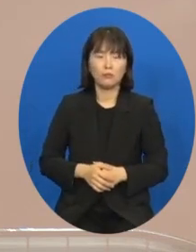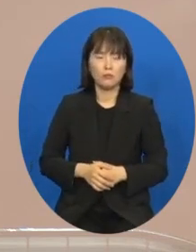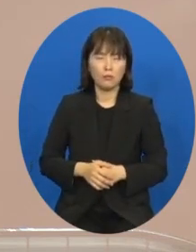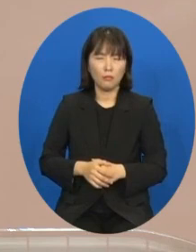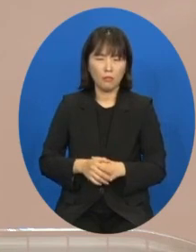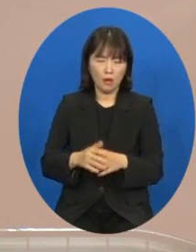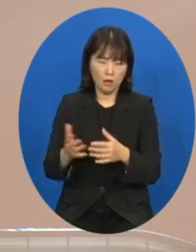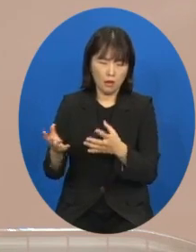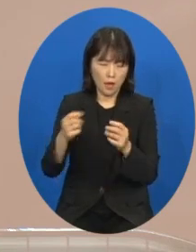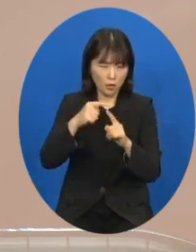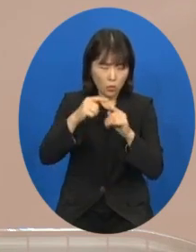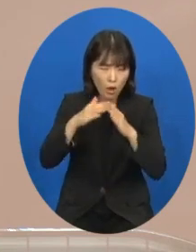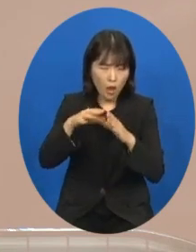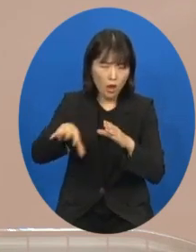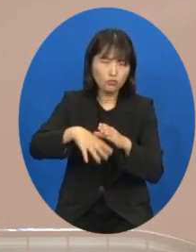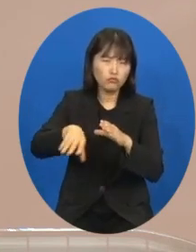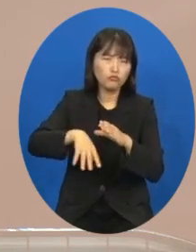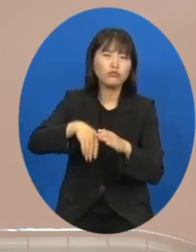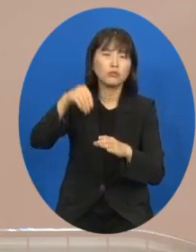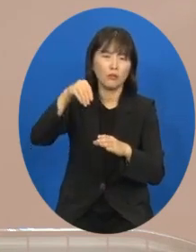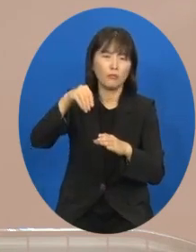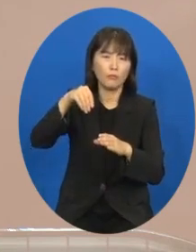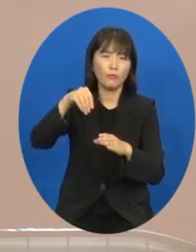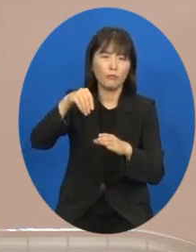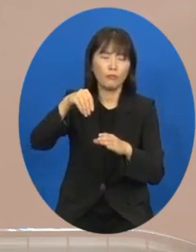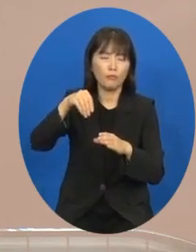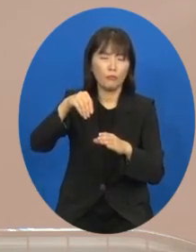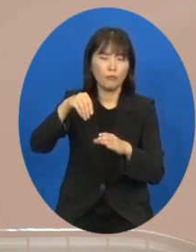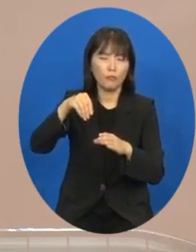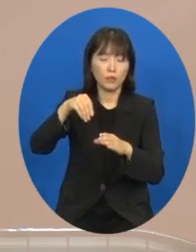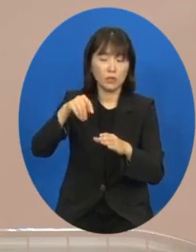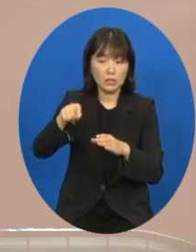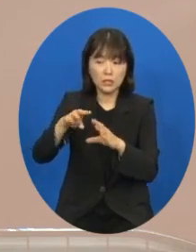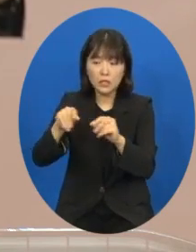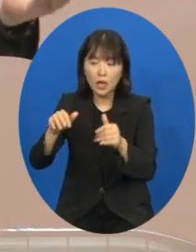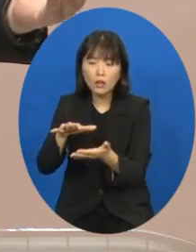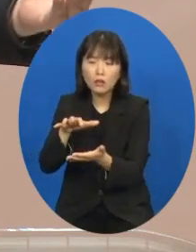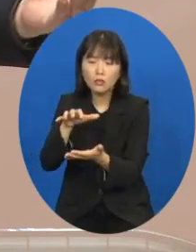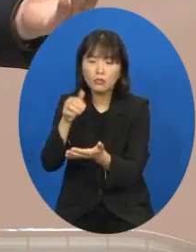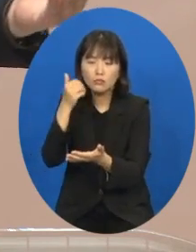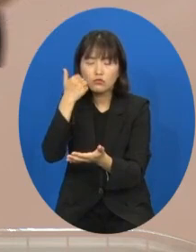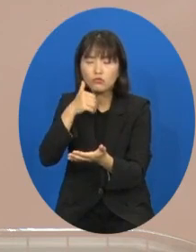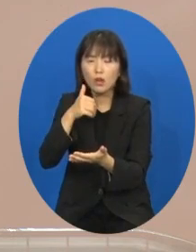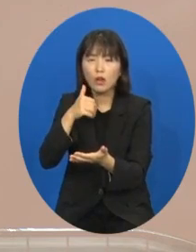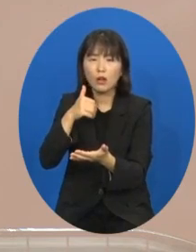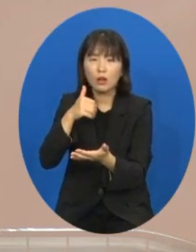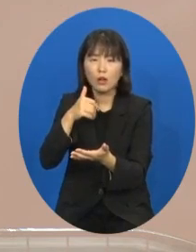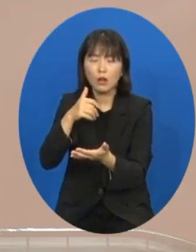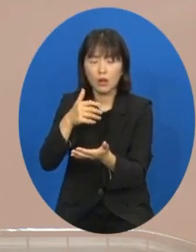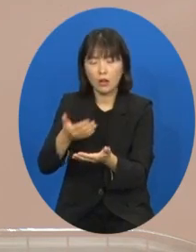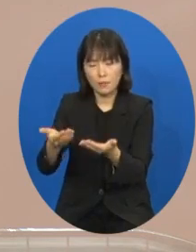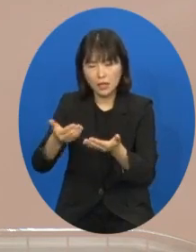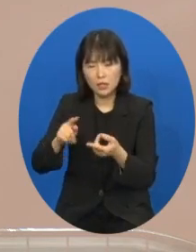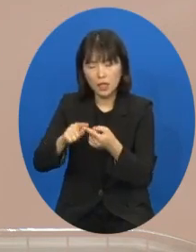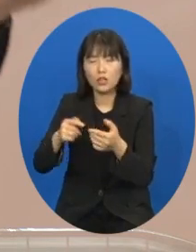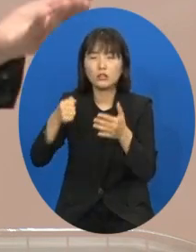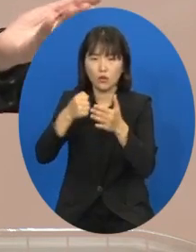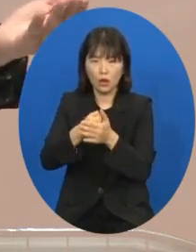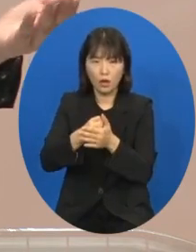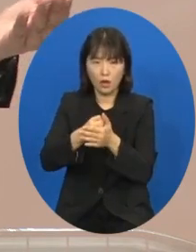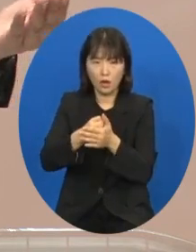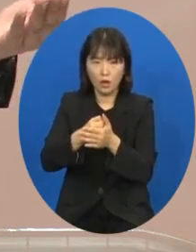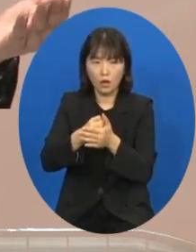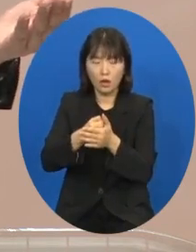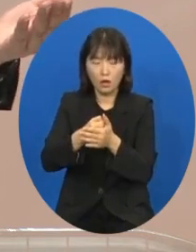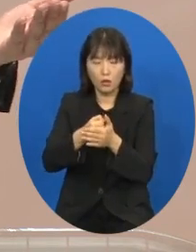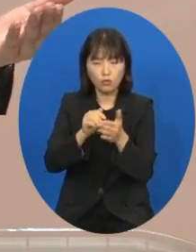교회가 추첨으로 그 땅을 정하기로 해서 다른 교회에 그 땅이